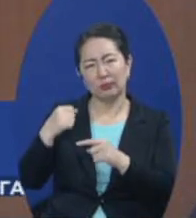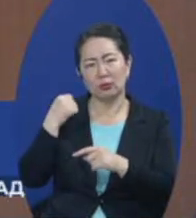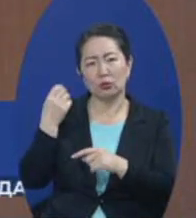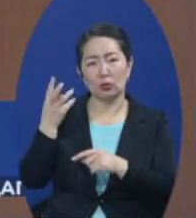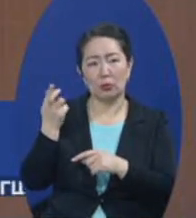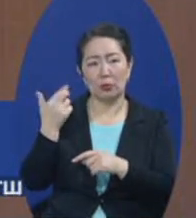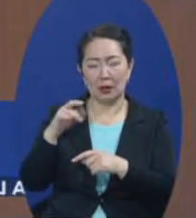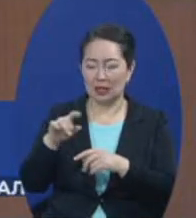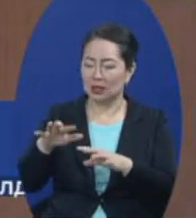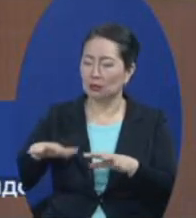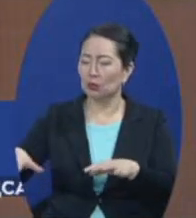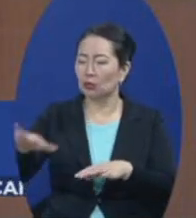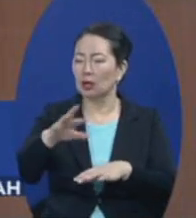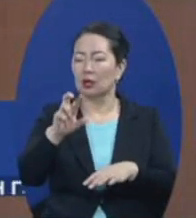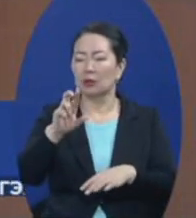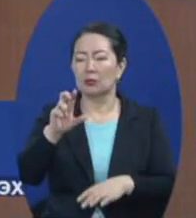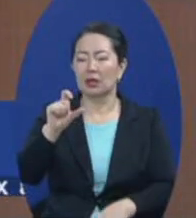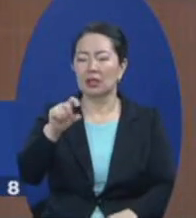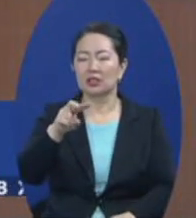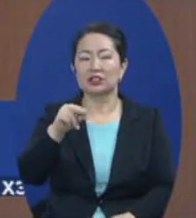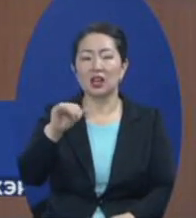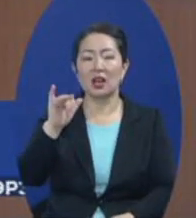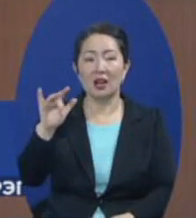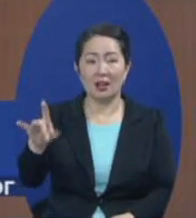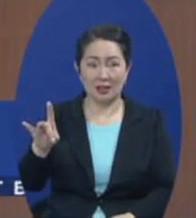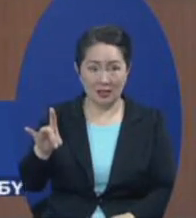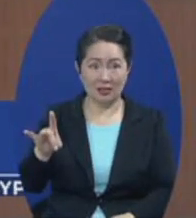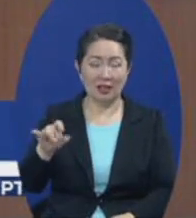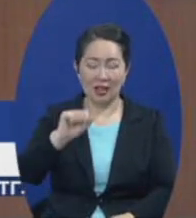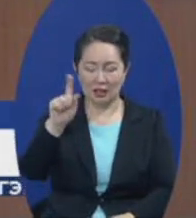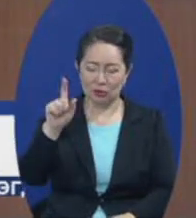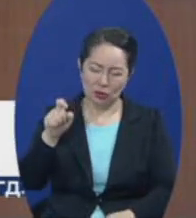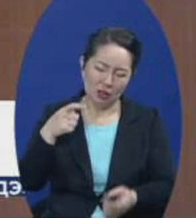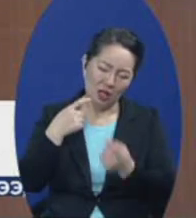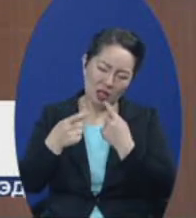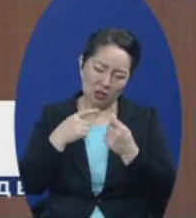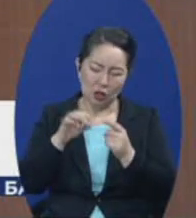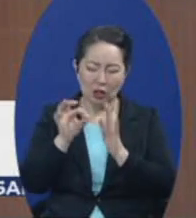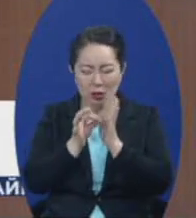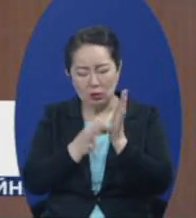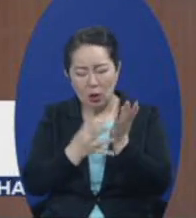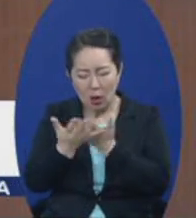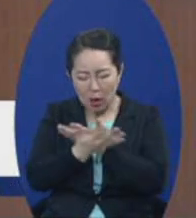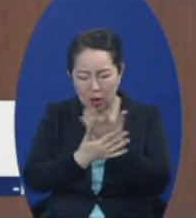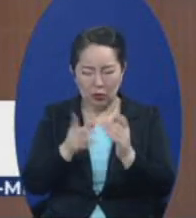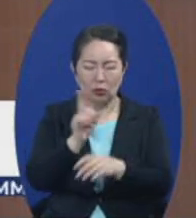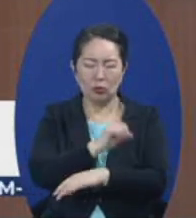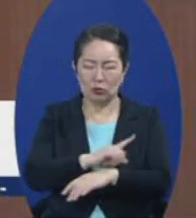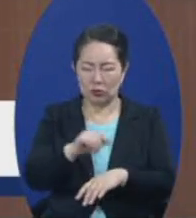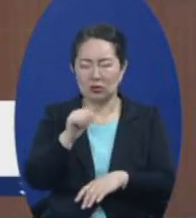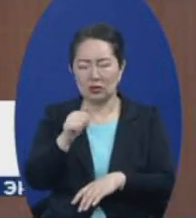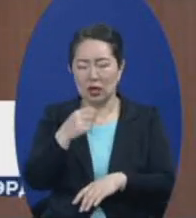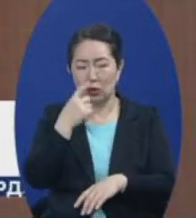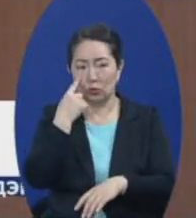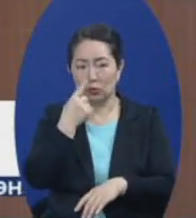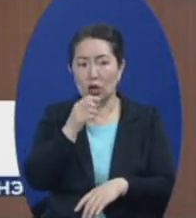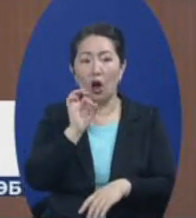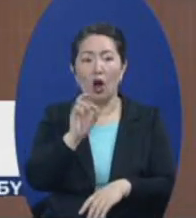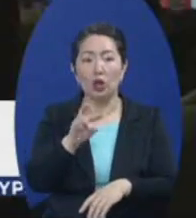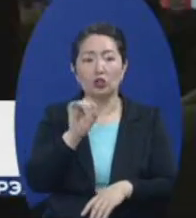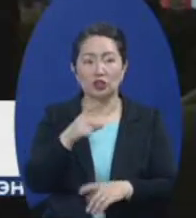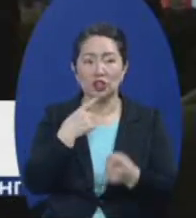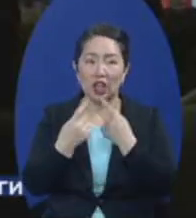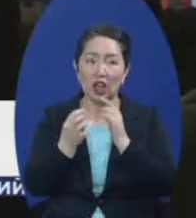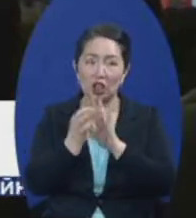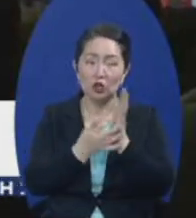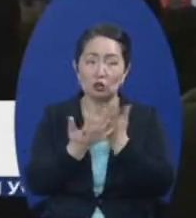асуудал, сумын хил цагийн асуудал нэлээд дагуулж байна. Тийм болгоны хилцүүлэг нэлээд өдөнгөө олсон, өдөө олсон юм хилцүүлэг болж байна гэж үзэж